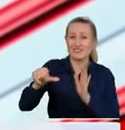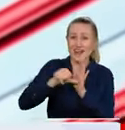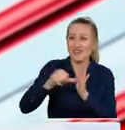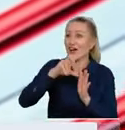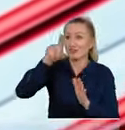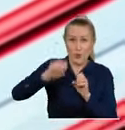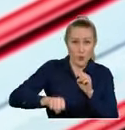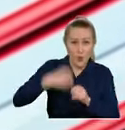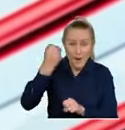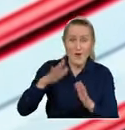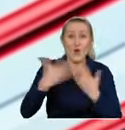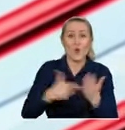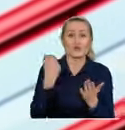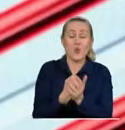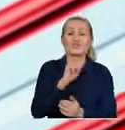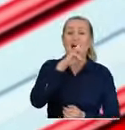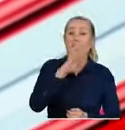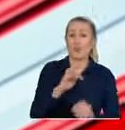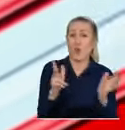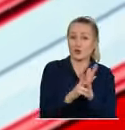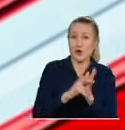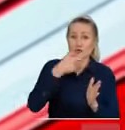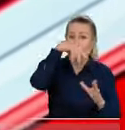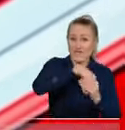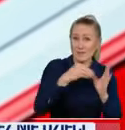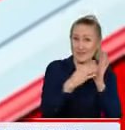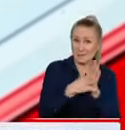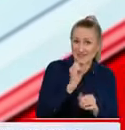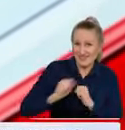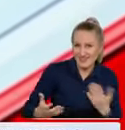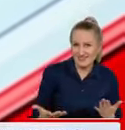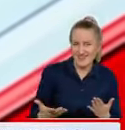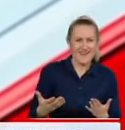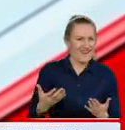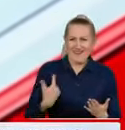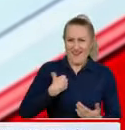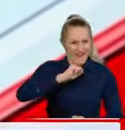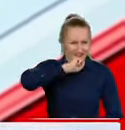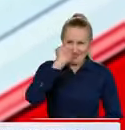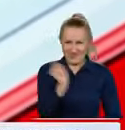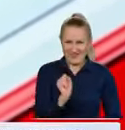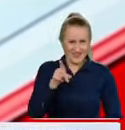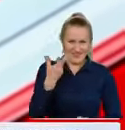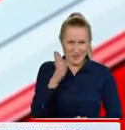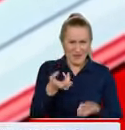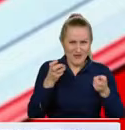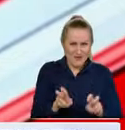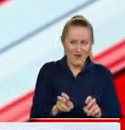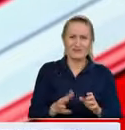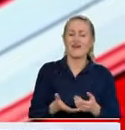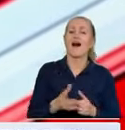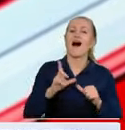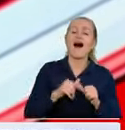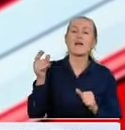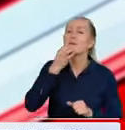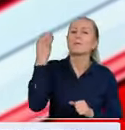konstytucję, artykuł 18, który to reguluje? Oczywiście nigdy w życiu czegoś takiego bym nie wprowadził, ale to pytanie wynika